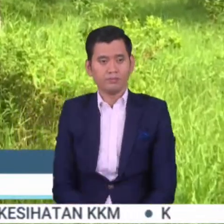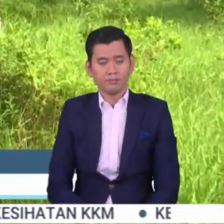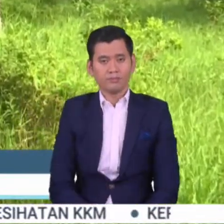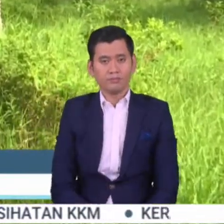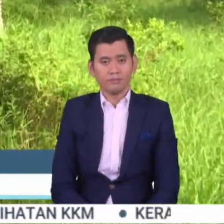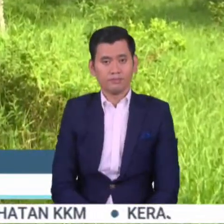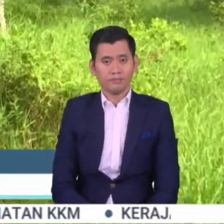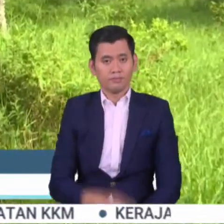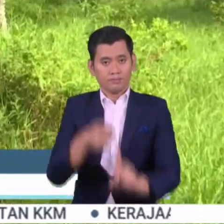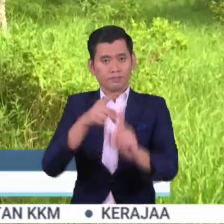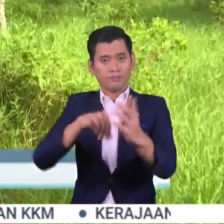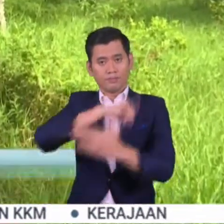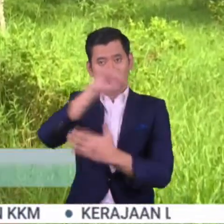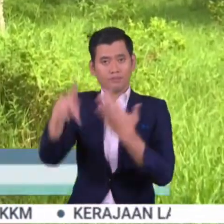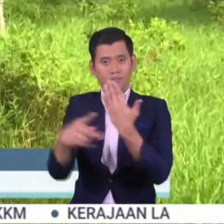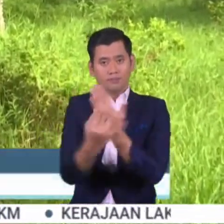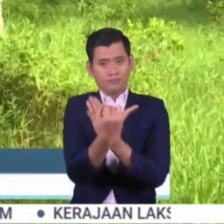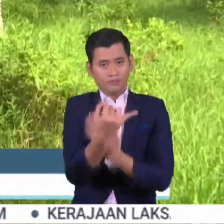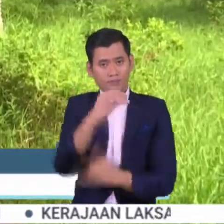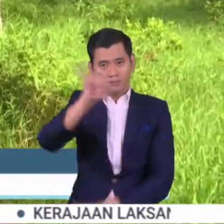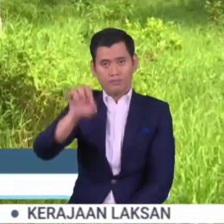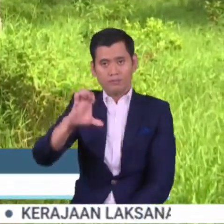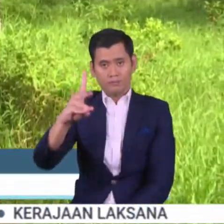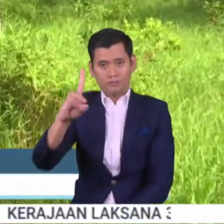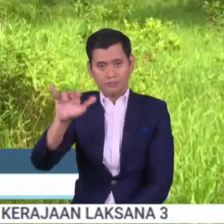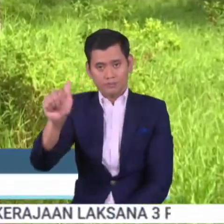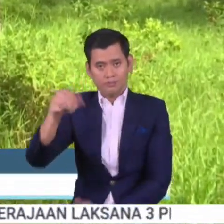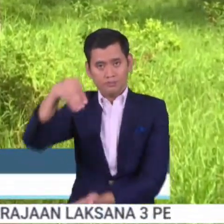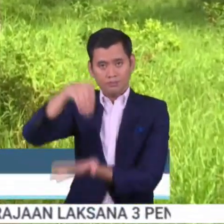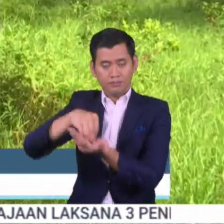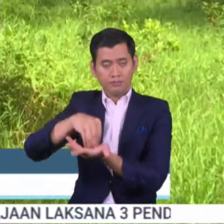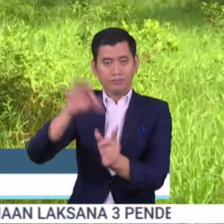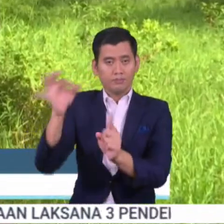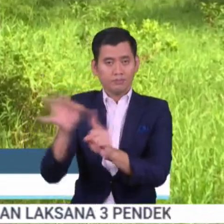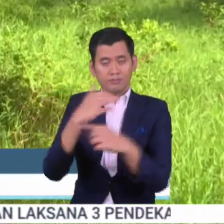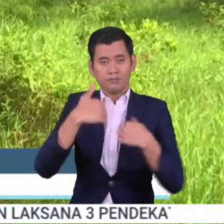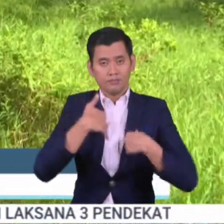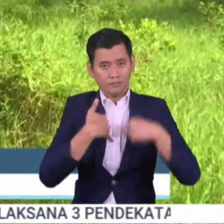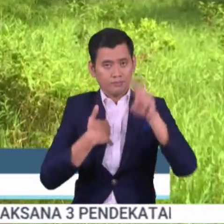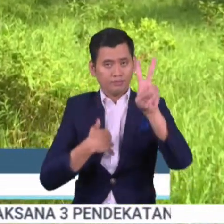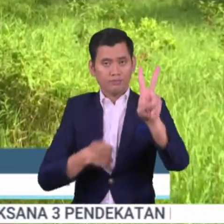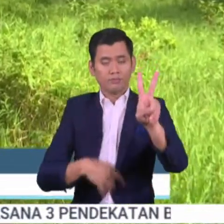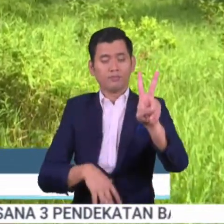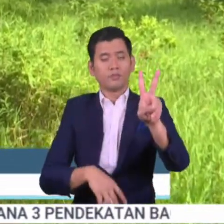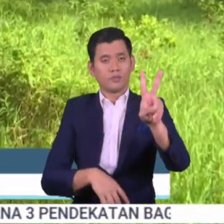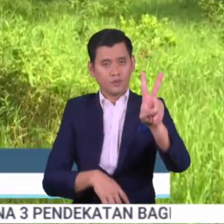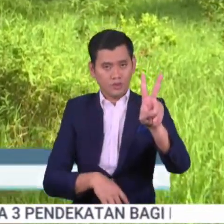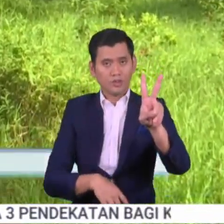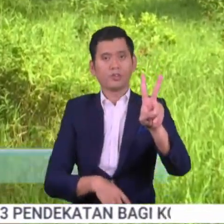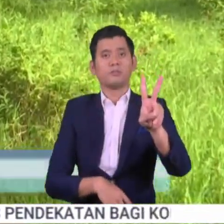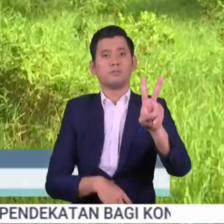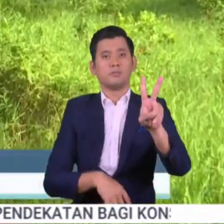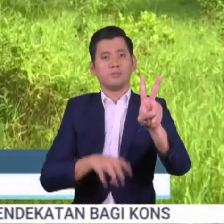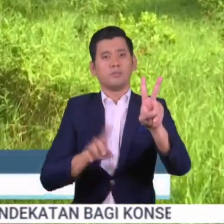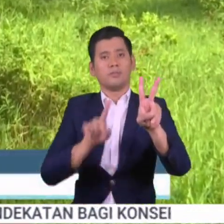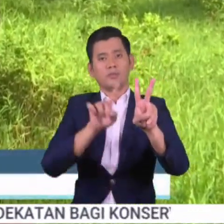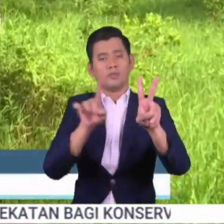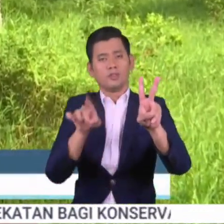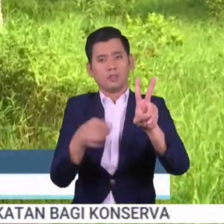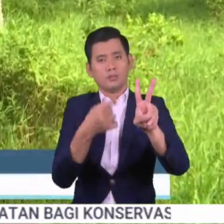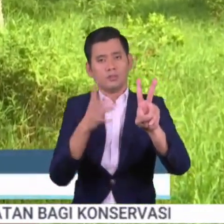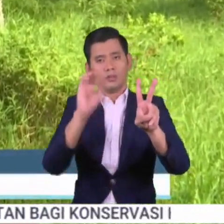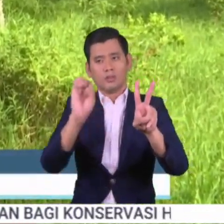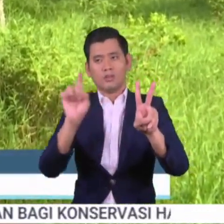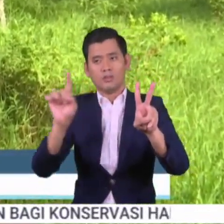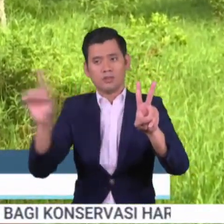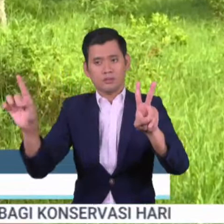Dalam projek jendela di Pulau Pinang ini, kita ada sebanyak 2011 menara yang telah kita